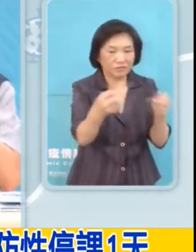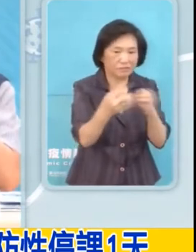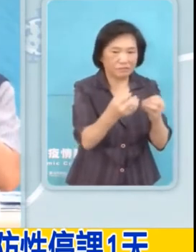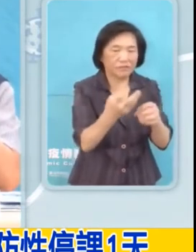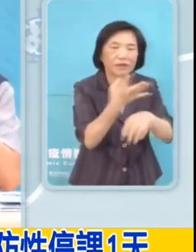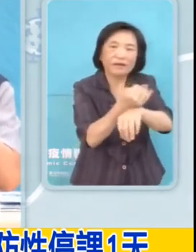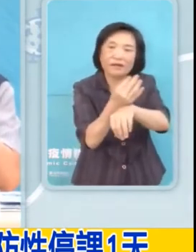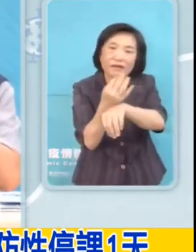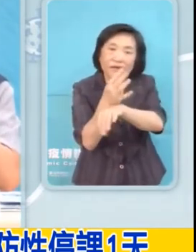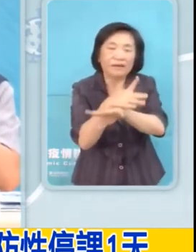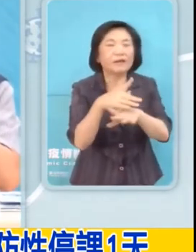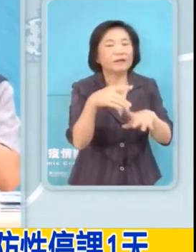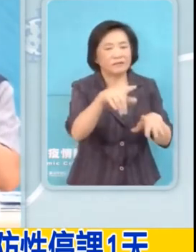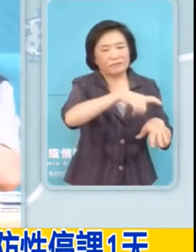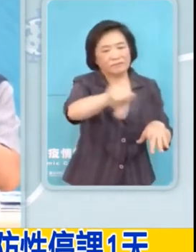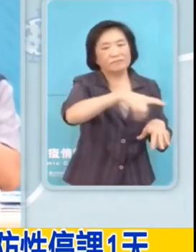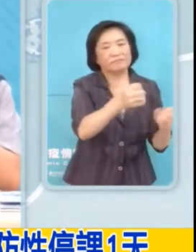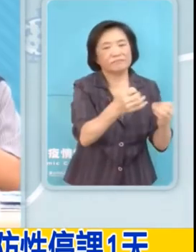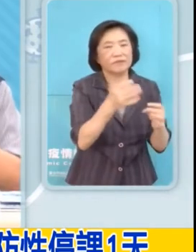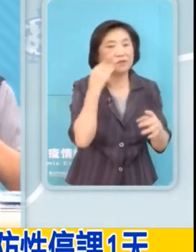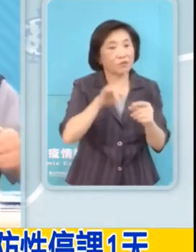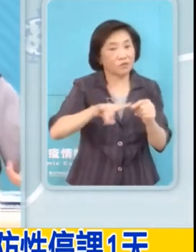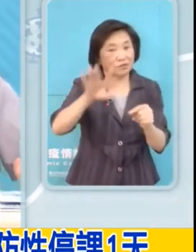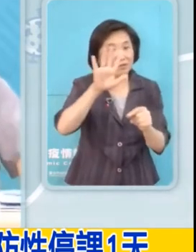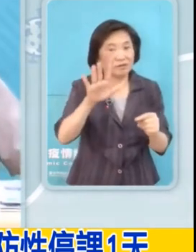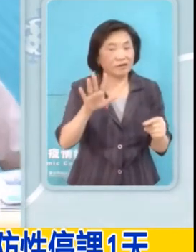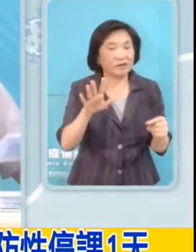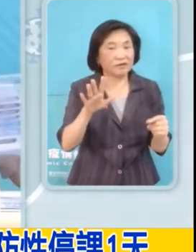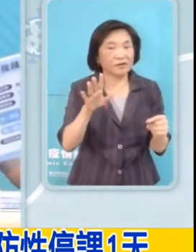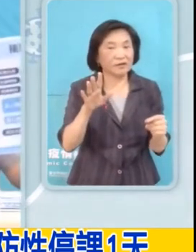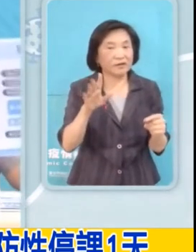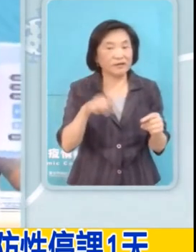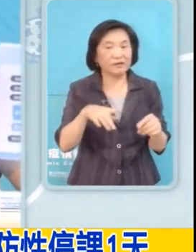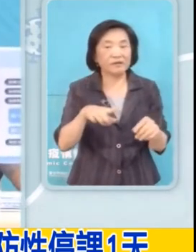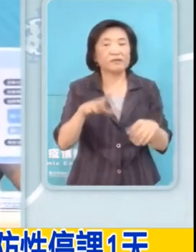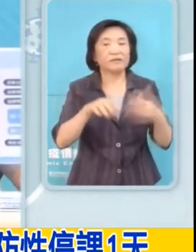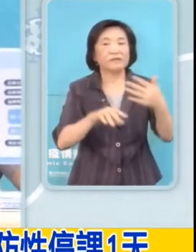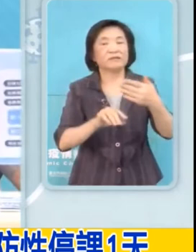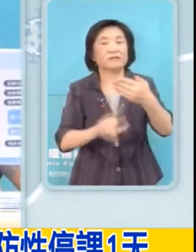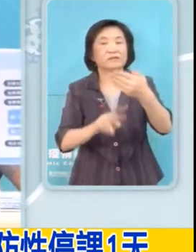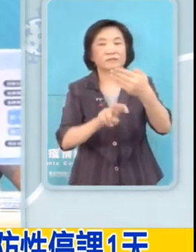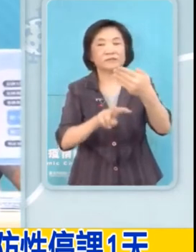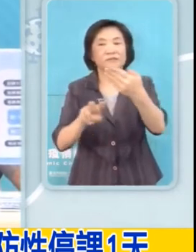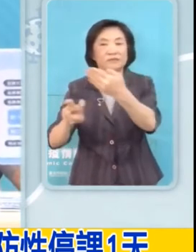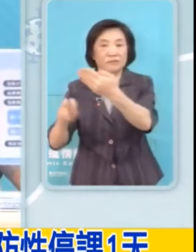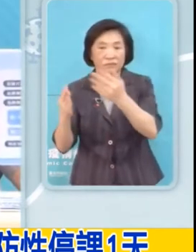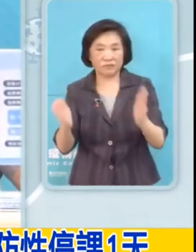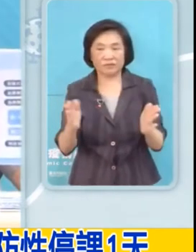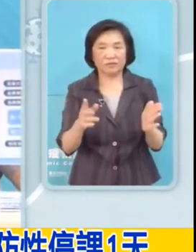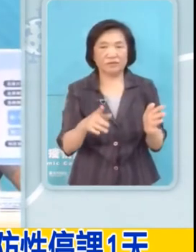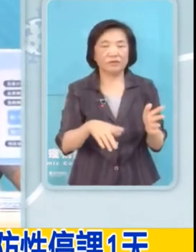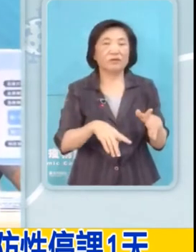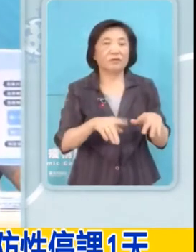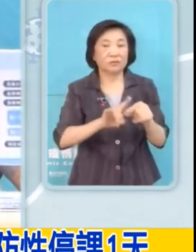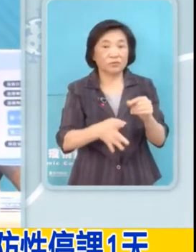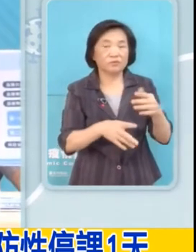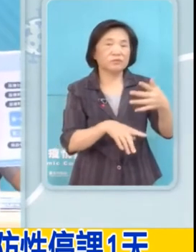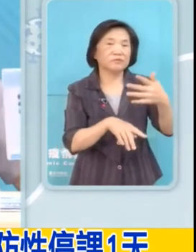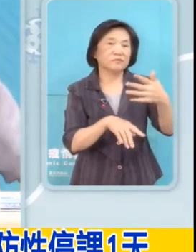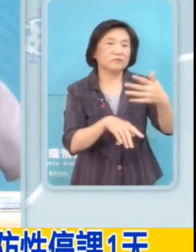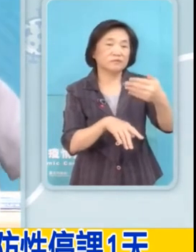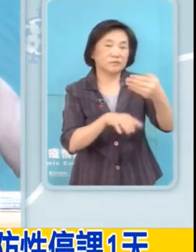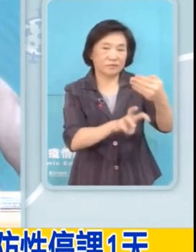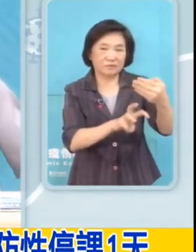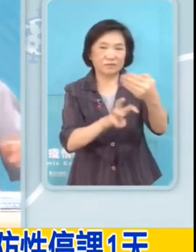时间。那如果高中的话，就是在9月22号到9月29号，那如果国中就9月30号到